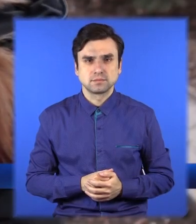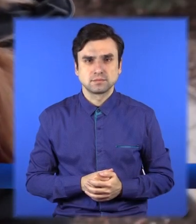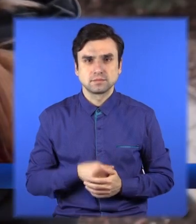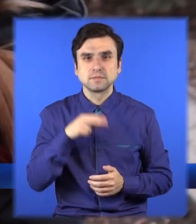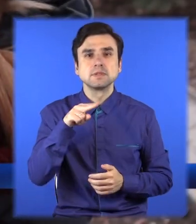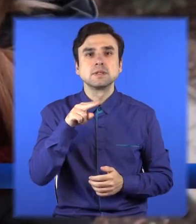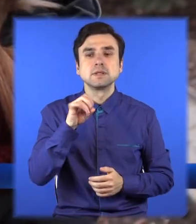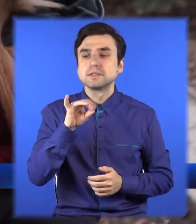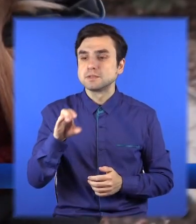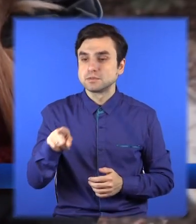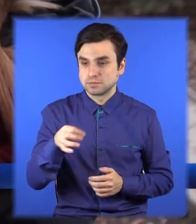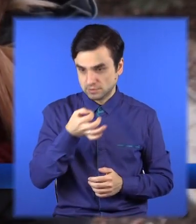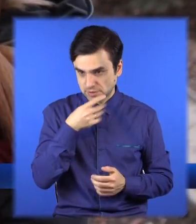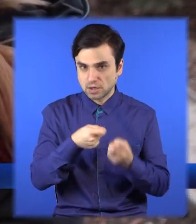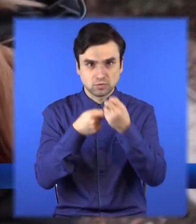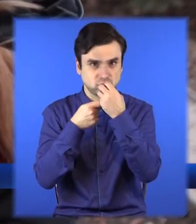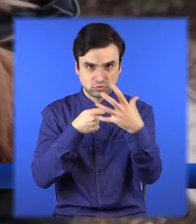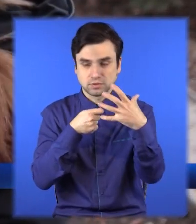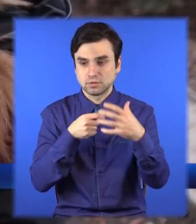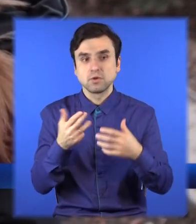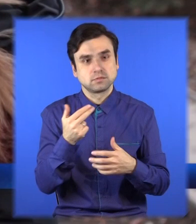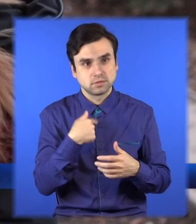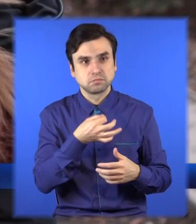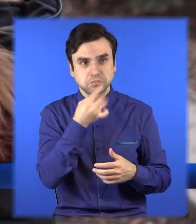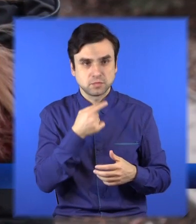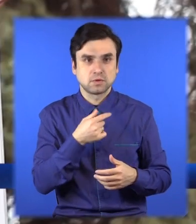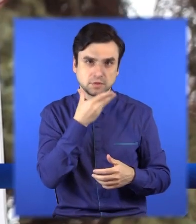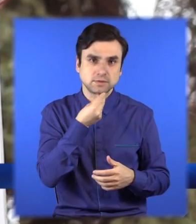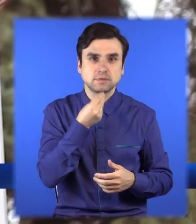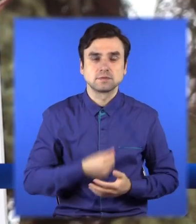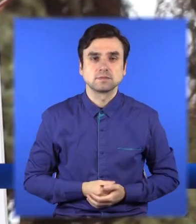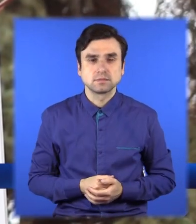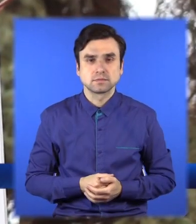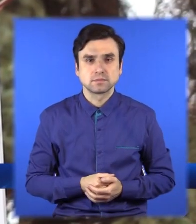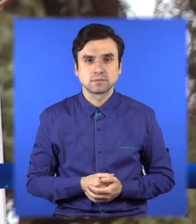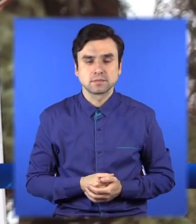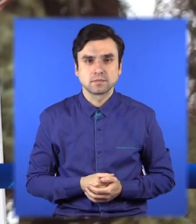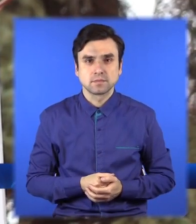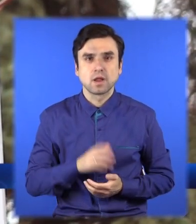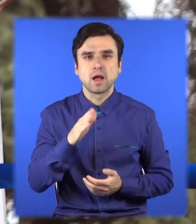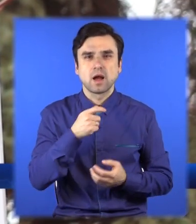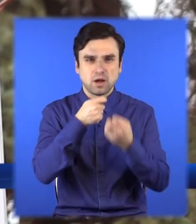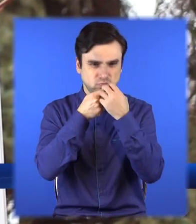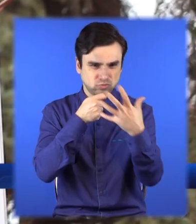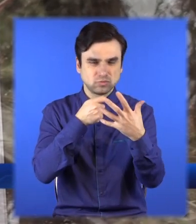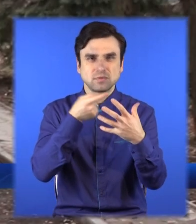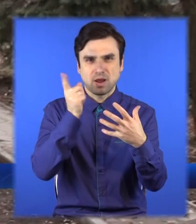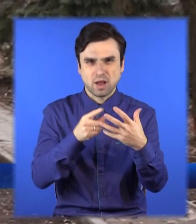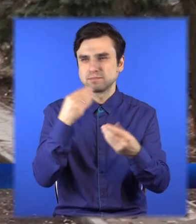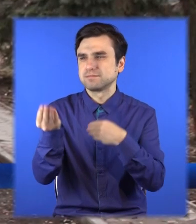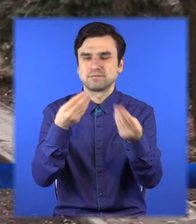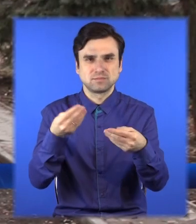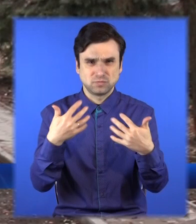тебе шарики нравятся? Да. Да, ты доволен? Да. Красивая? Да. Але не лише кульками колектив першого